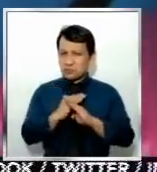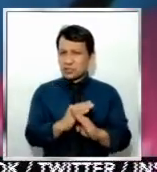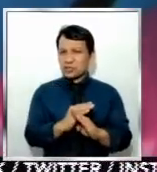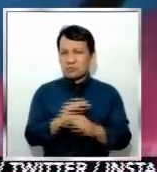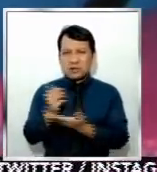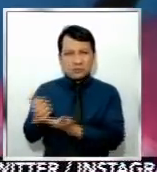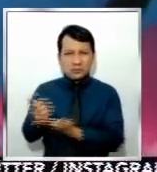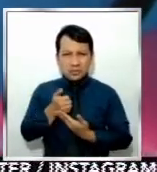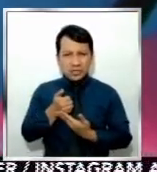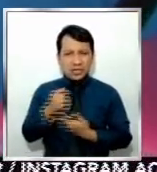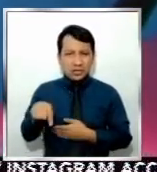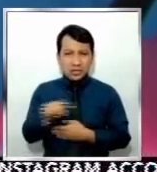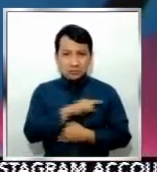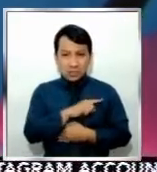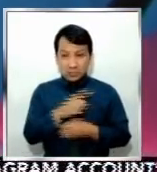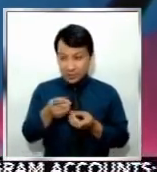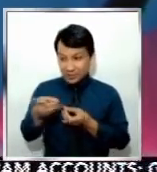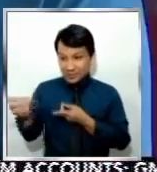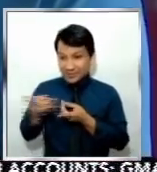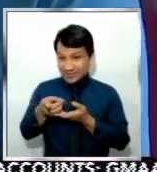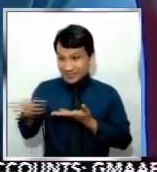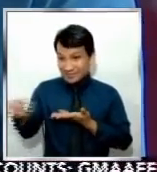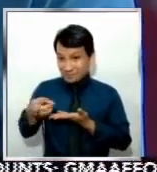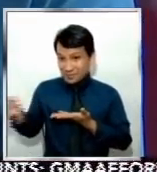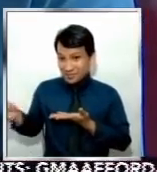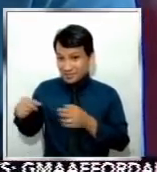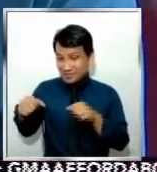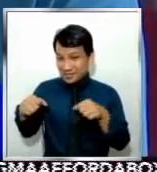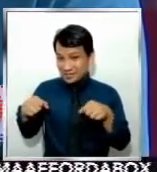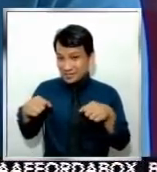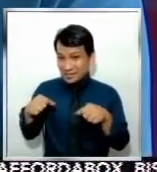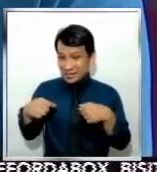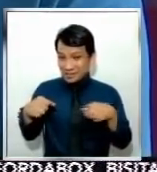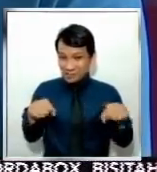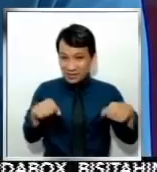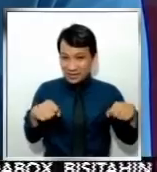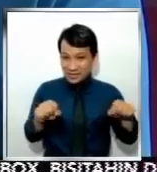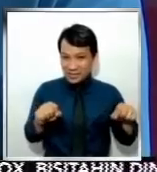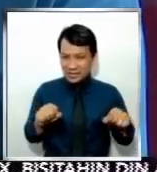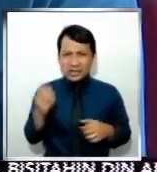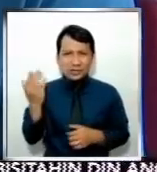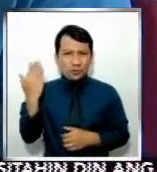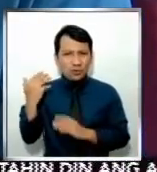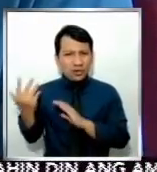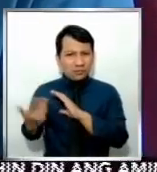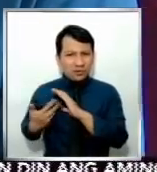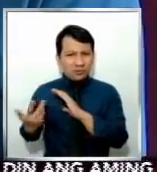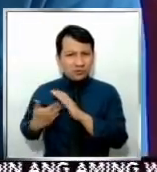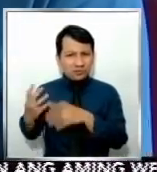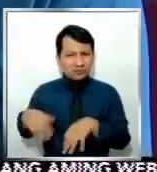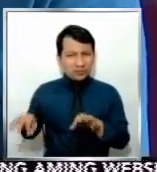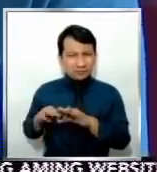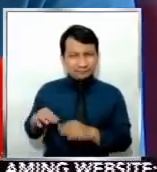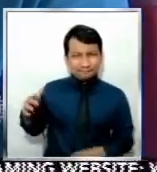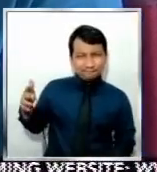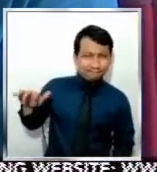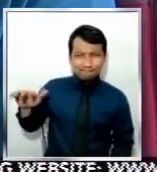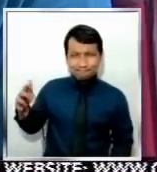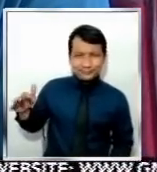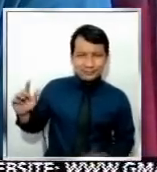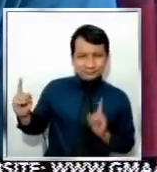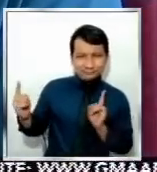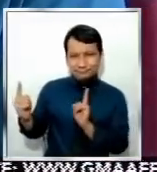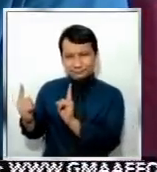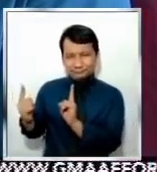mga delivery rider gaya ni Jobert. Mahalaga po yun kasi yung ibang customer po namin parang naaalangan sa amin lumapit